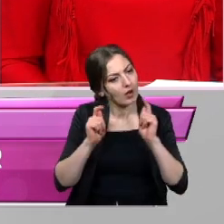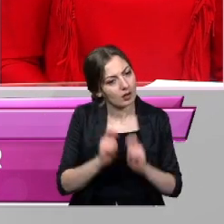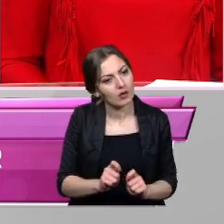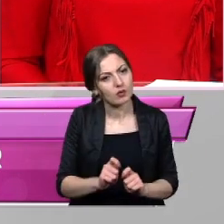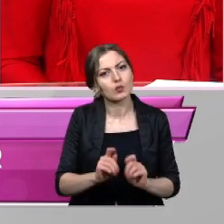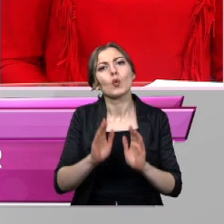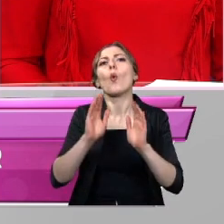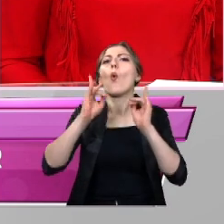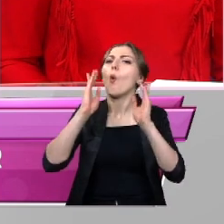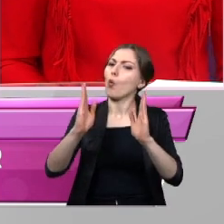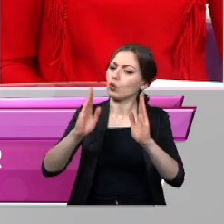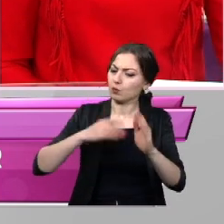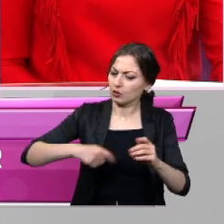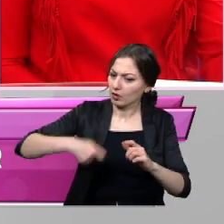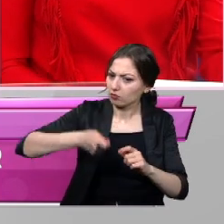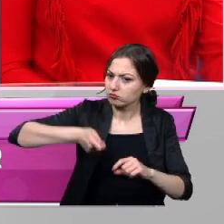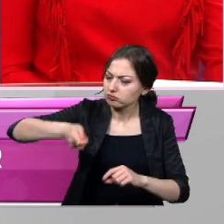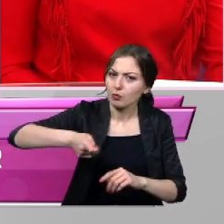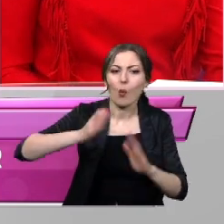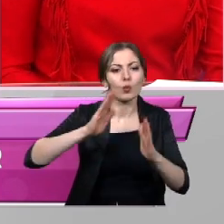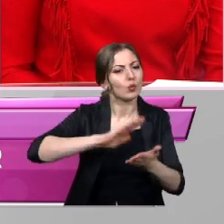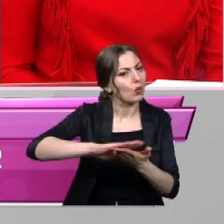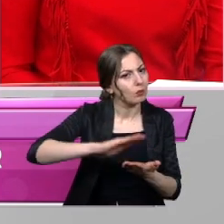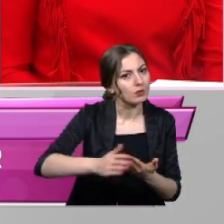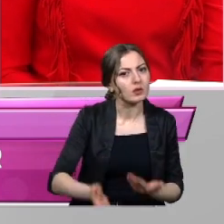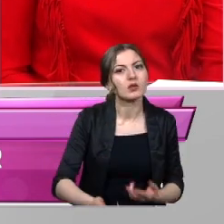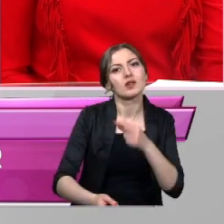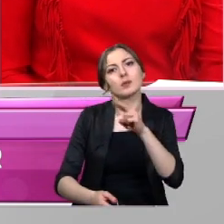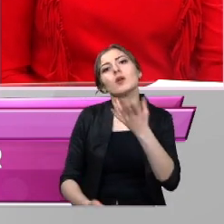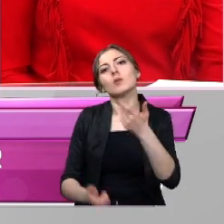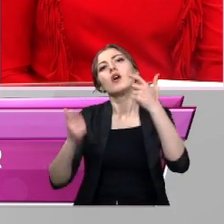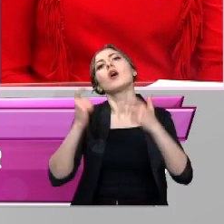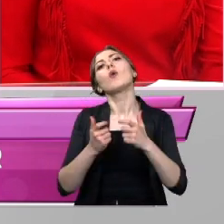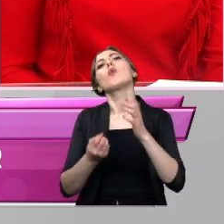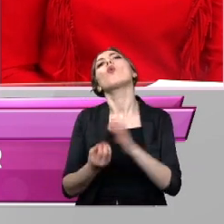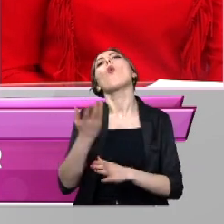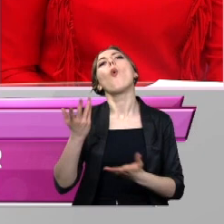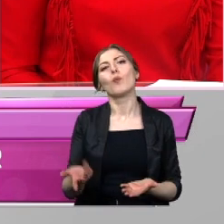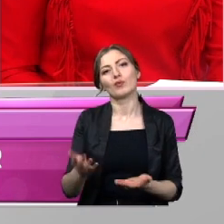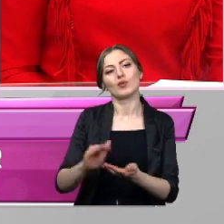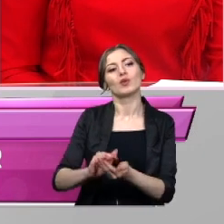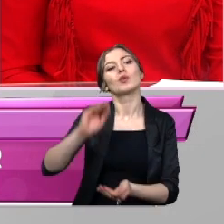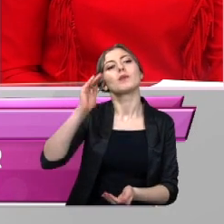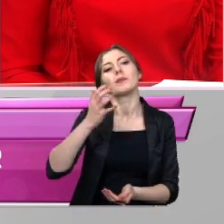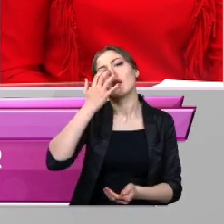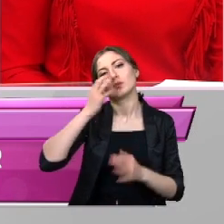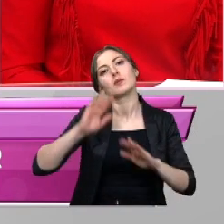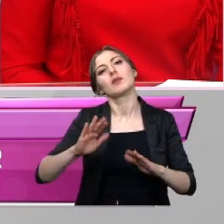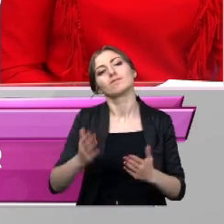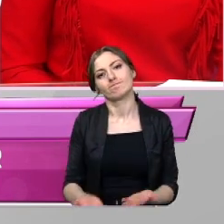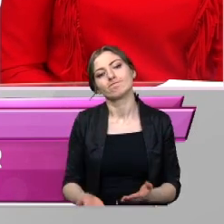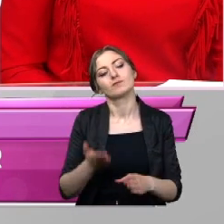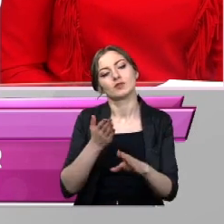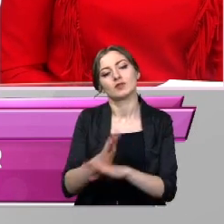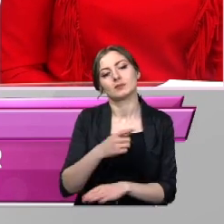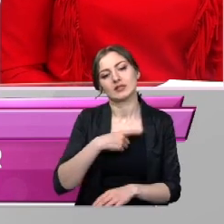odalarını topluyoruz kaşıkla yemek yediriyoruz sonrasında dediğiniz gibi Sorumluluk sahibi çocuklar olmasını bekliyoruz